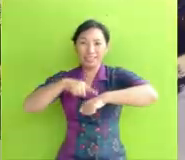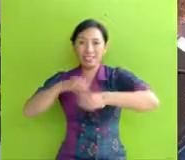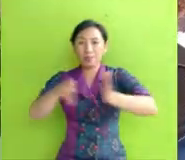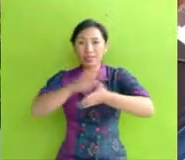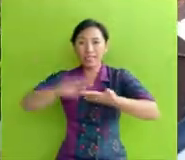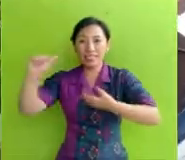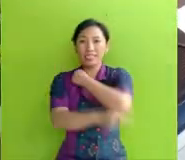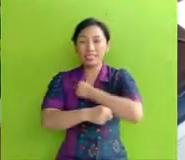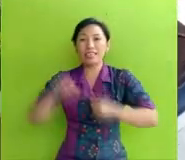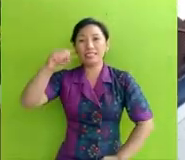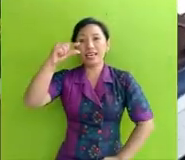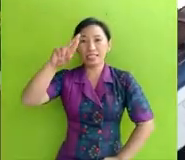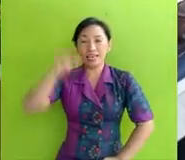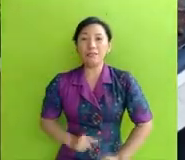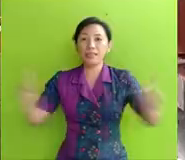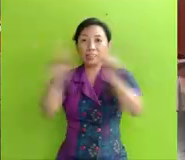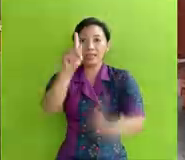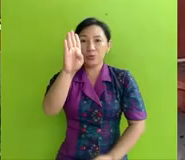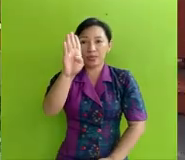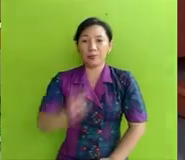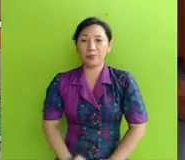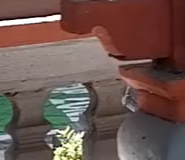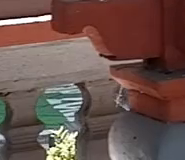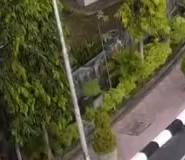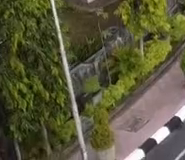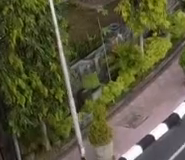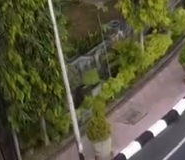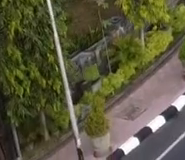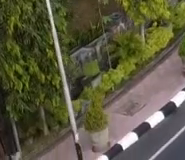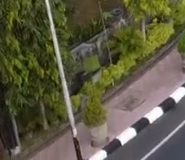Selamat datang di Pengadilan Negeri Singaraja Kelas 1B.